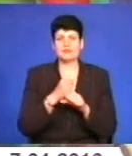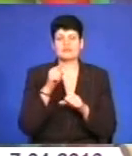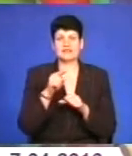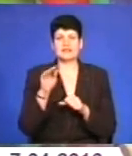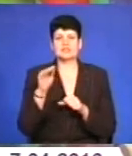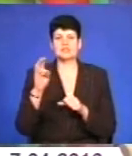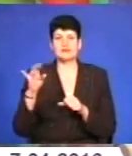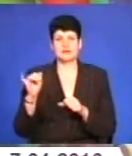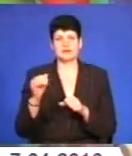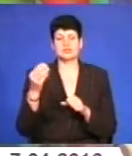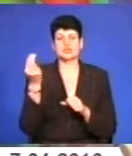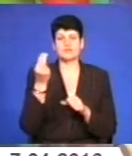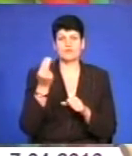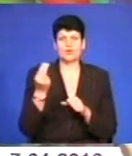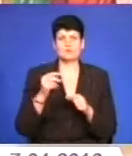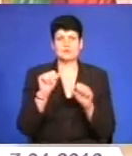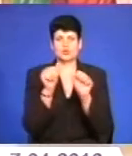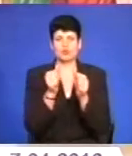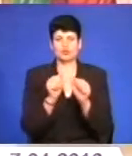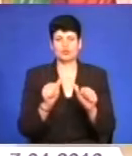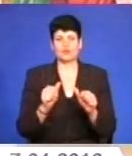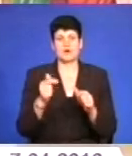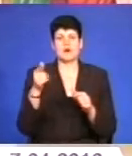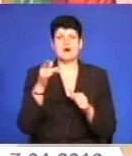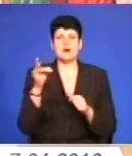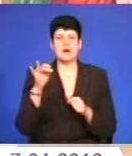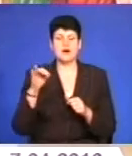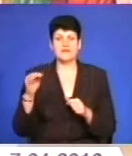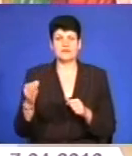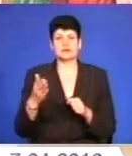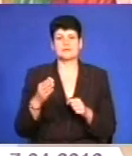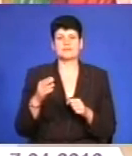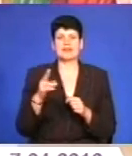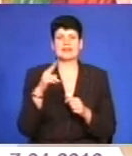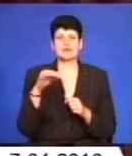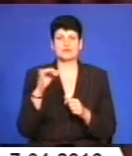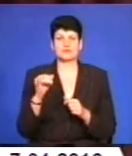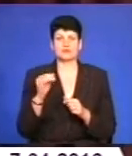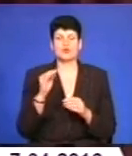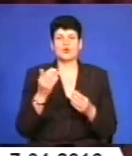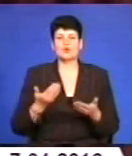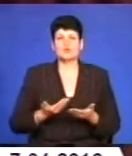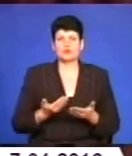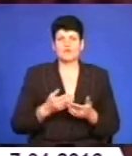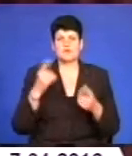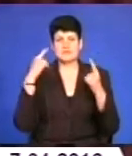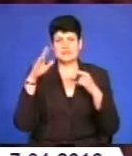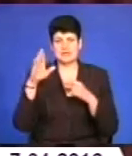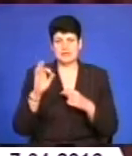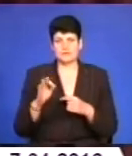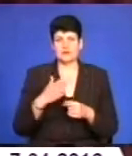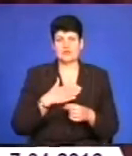як живопис, скульптура, графіка, декоративно-ужиткове мистецтво. Наші діти, можна